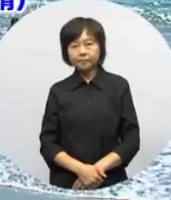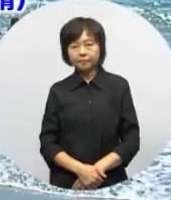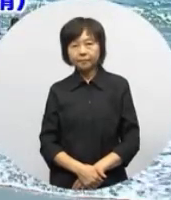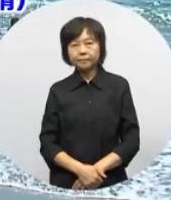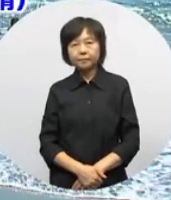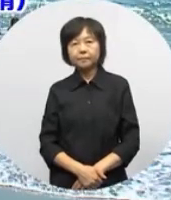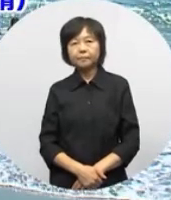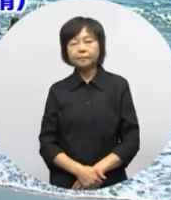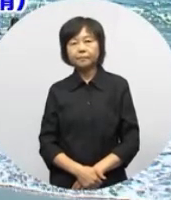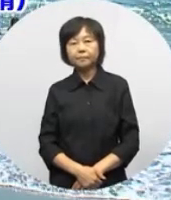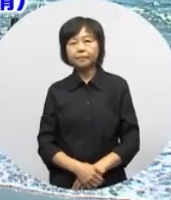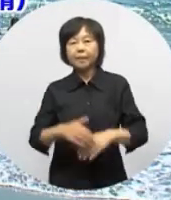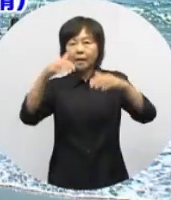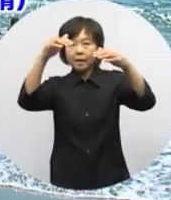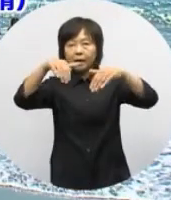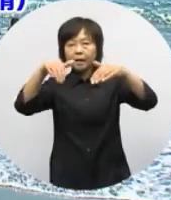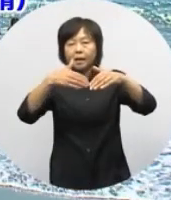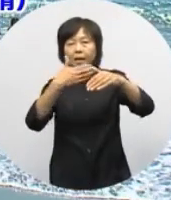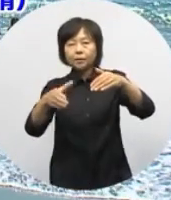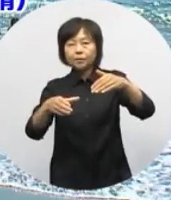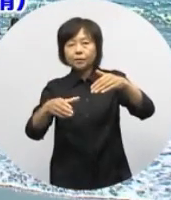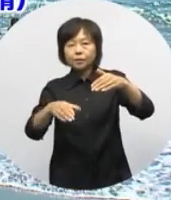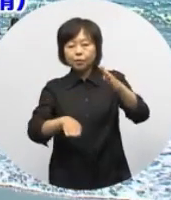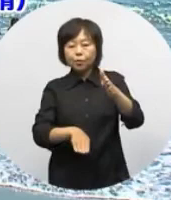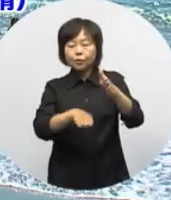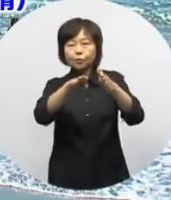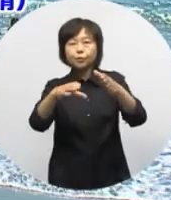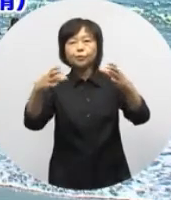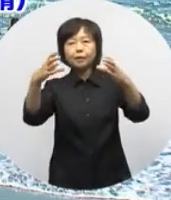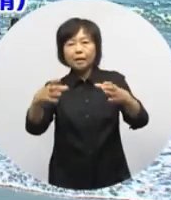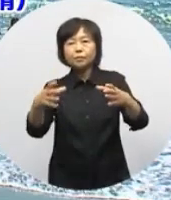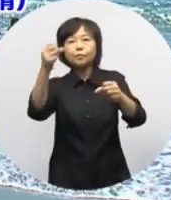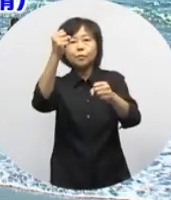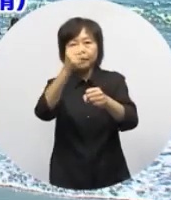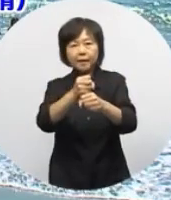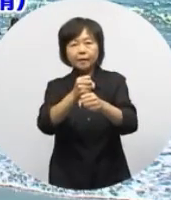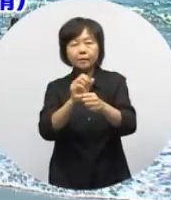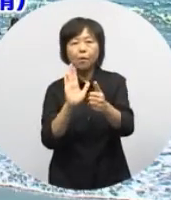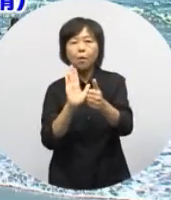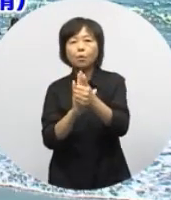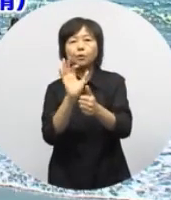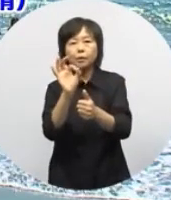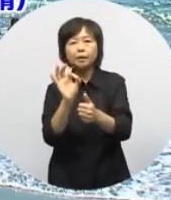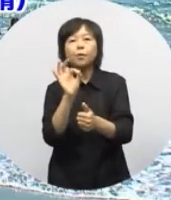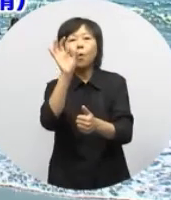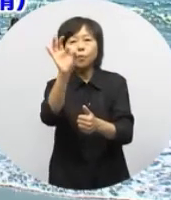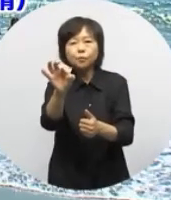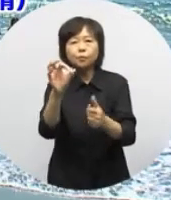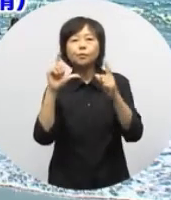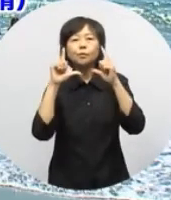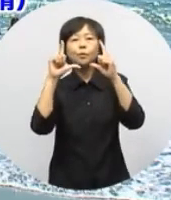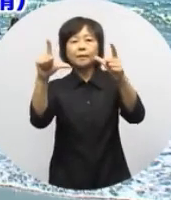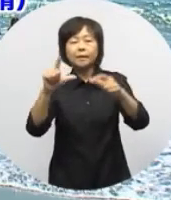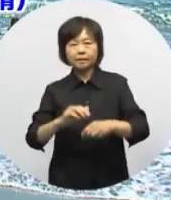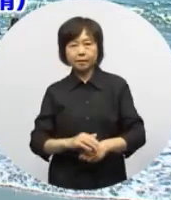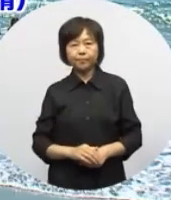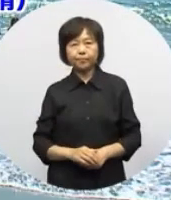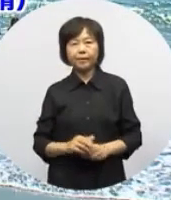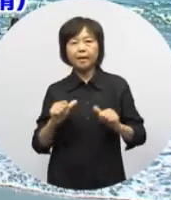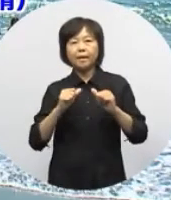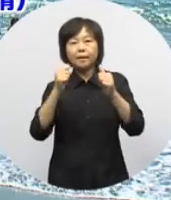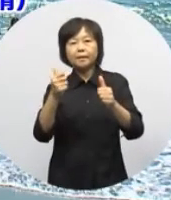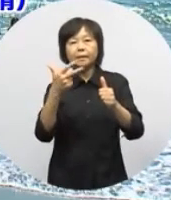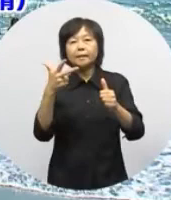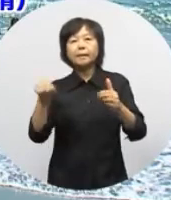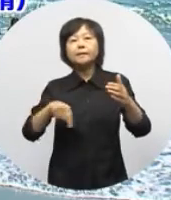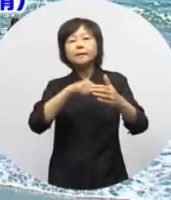続いては雨水貯留タンクの設置に伴う補助金交付のお知らせです。 茅ヶ崎